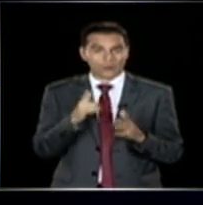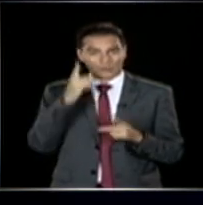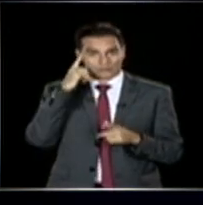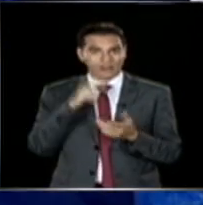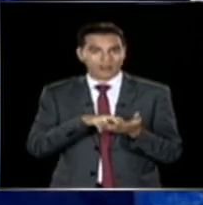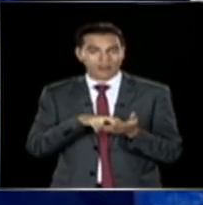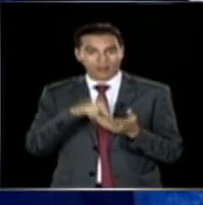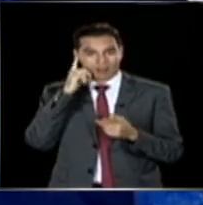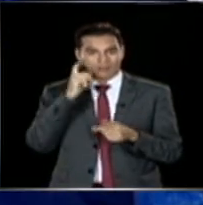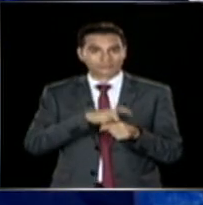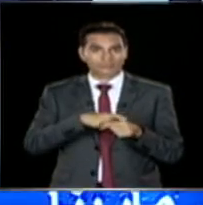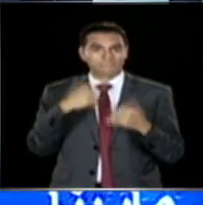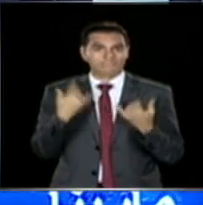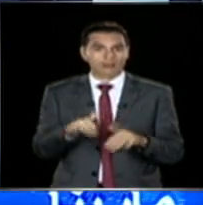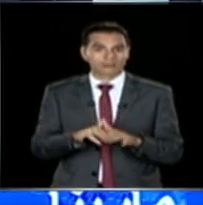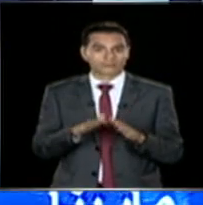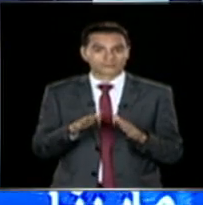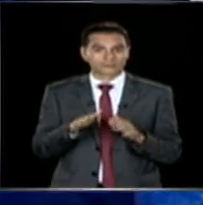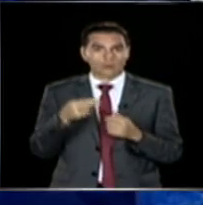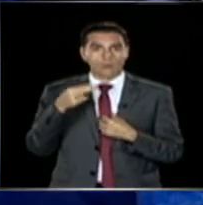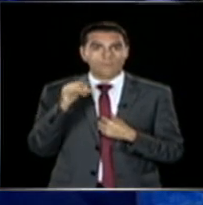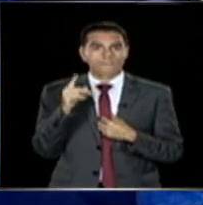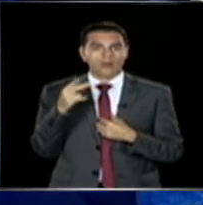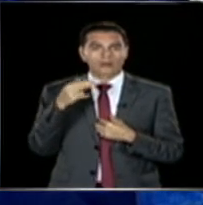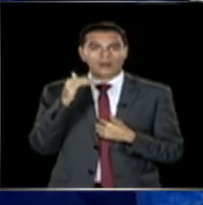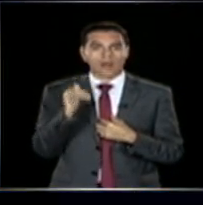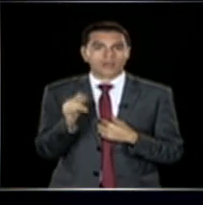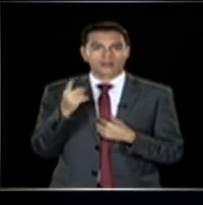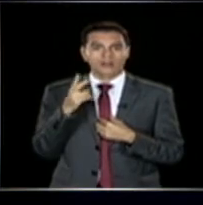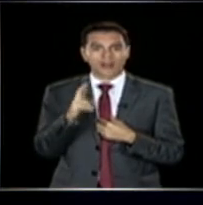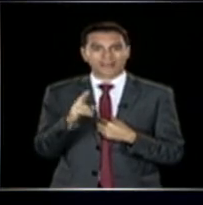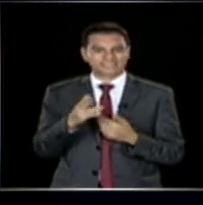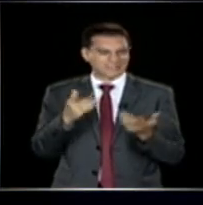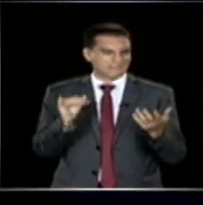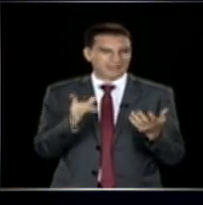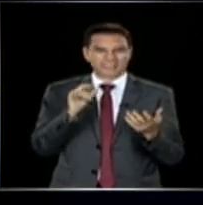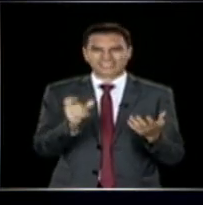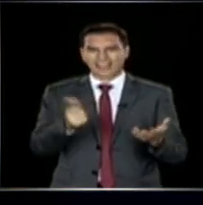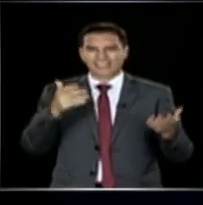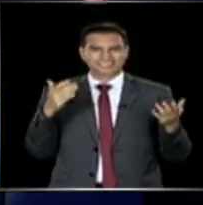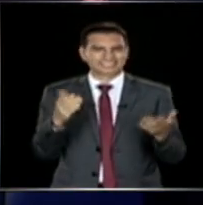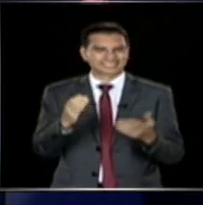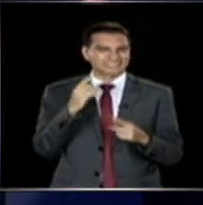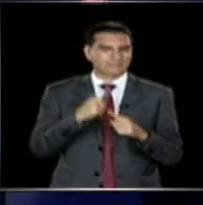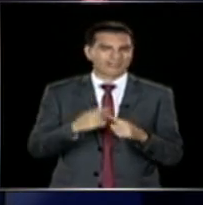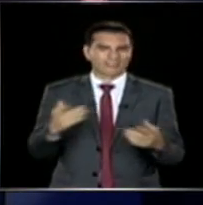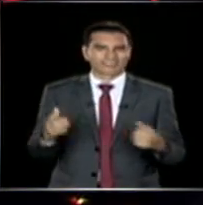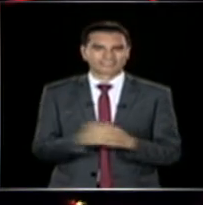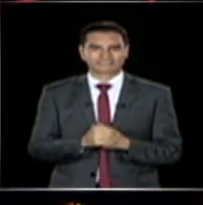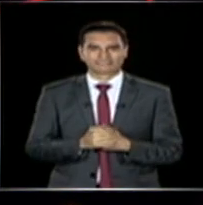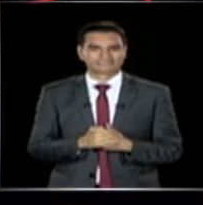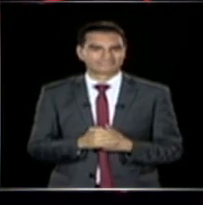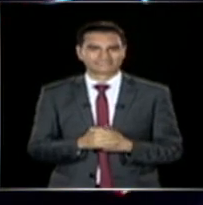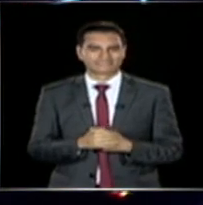أعصابها باظت. إجابتك عمر خيرت. عمر خيرت يا مارينا، إجابة خاطئة.